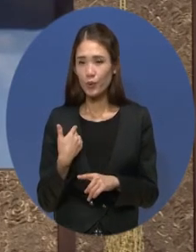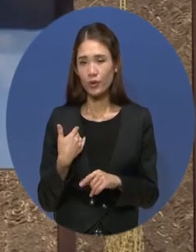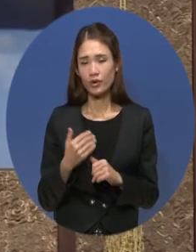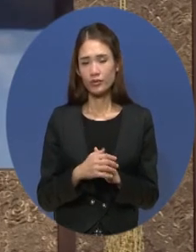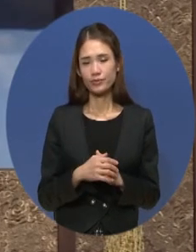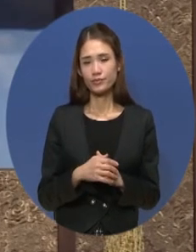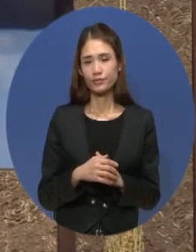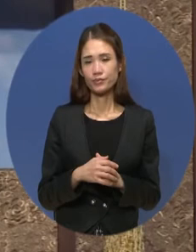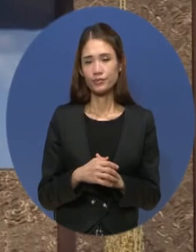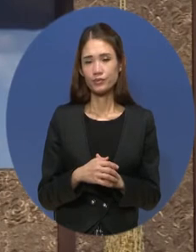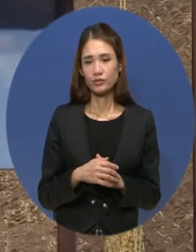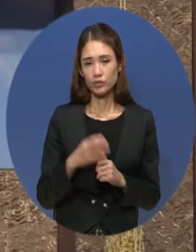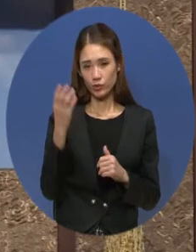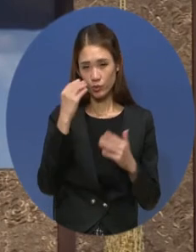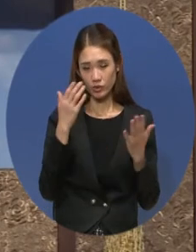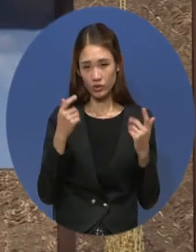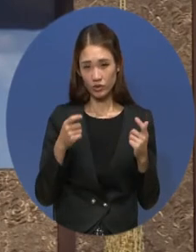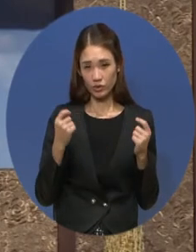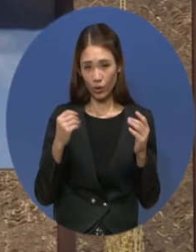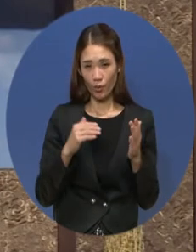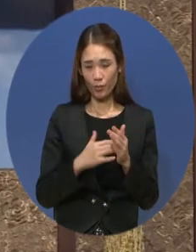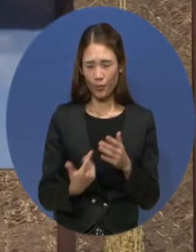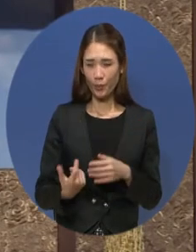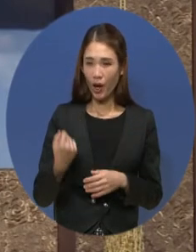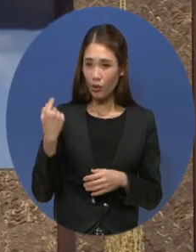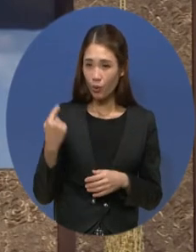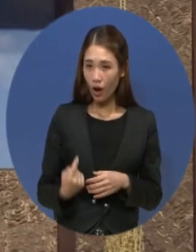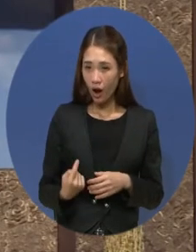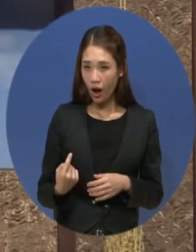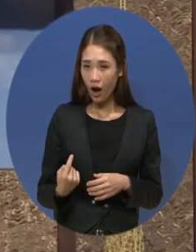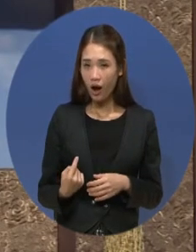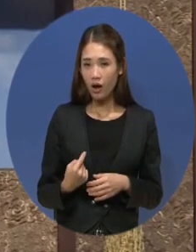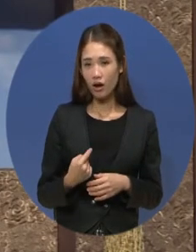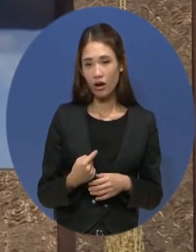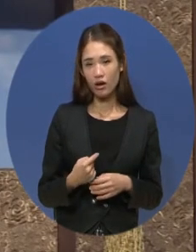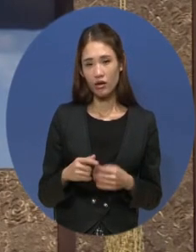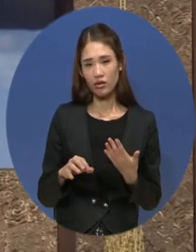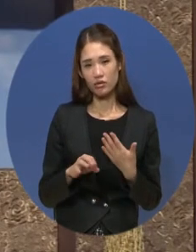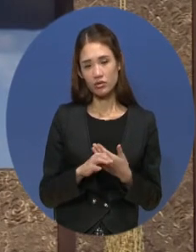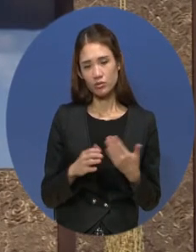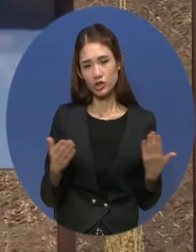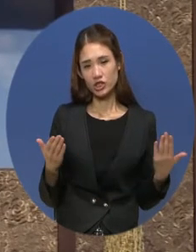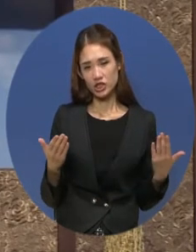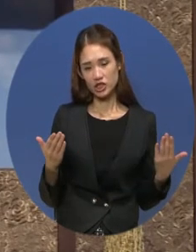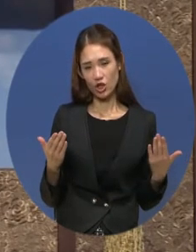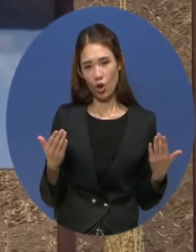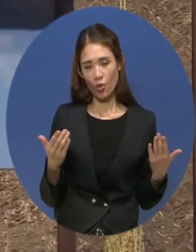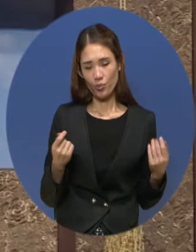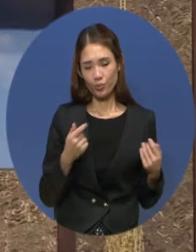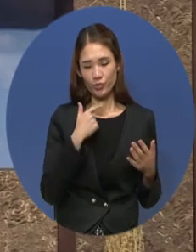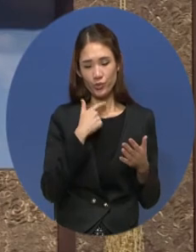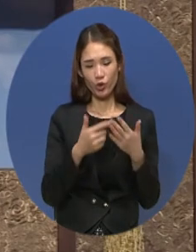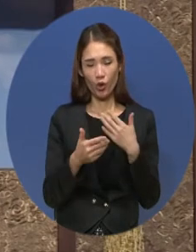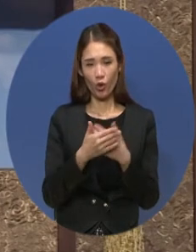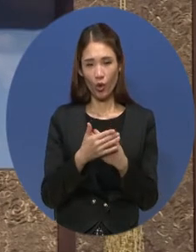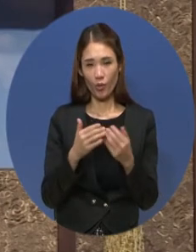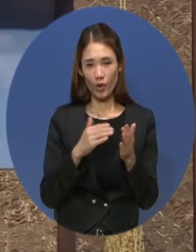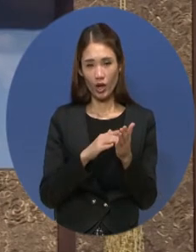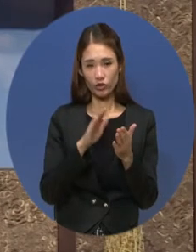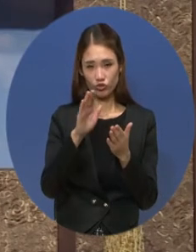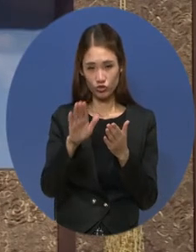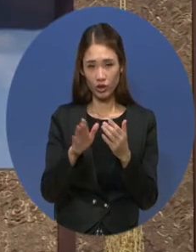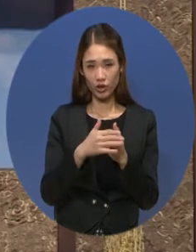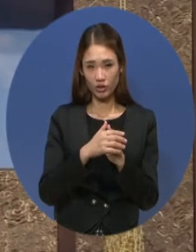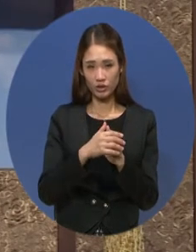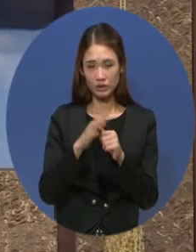어 고등학교 졸업하고 나서 바로 오신 게 어떨까 뭐 아니면 이제 직업 쪽이나 이런 쪽 경험을 하시다가 이제